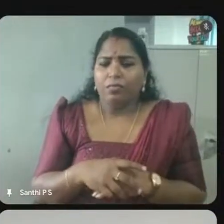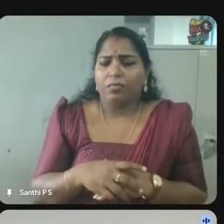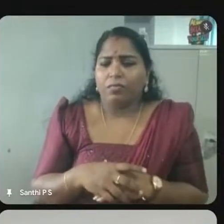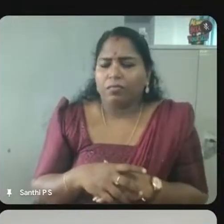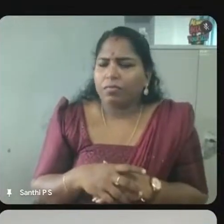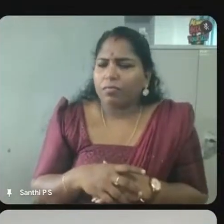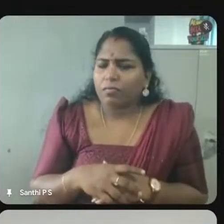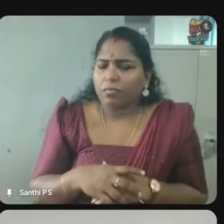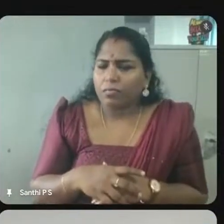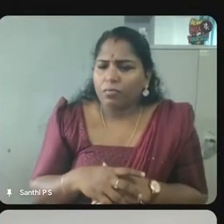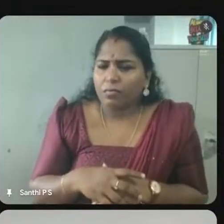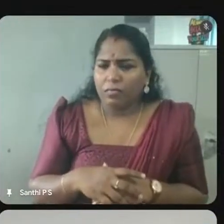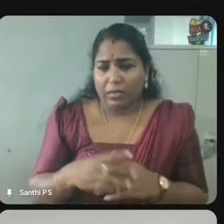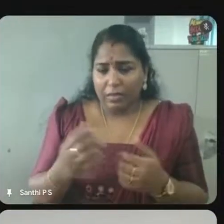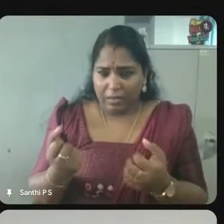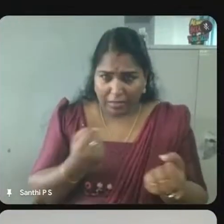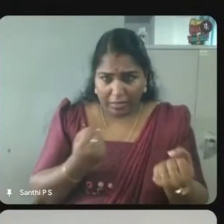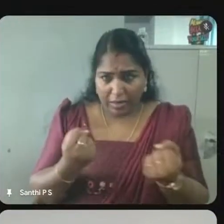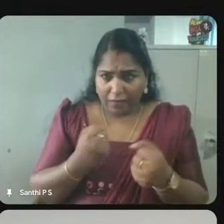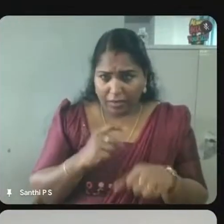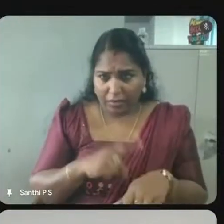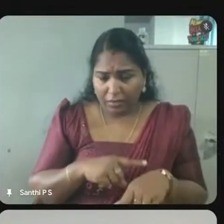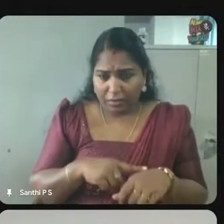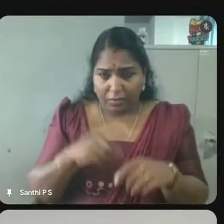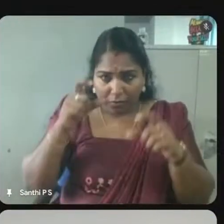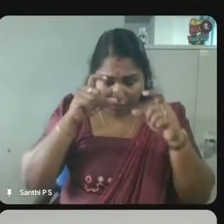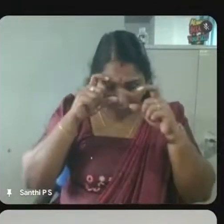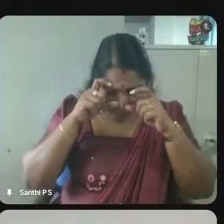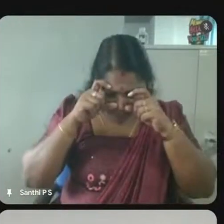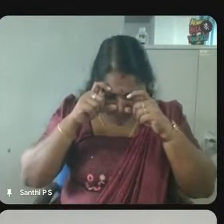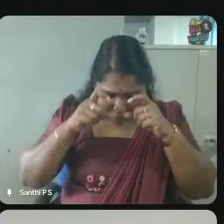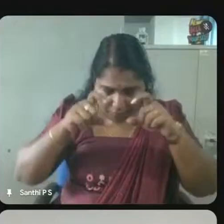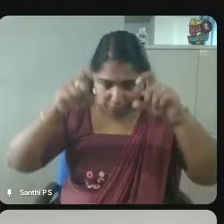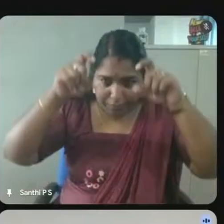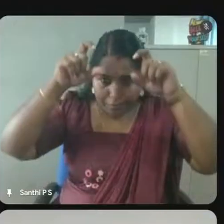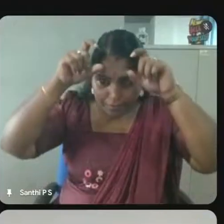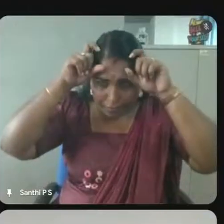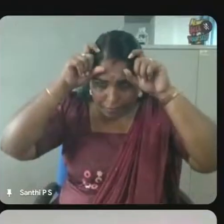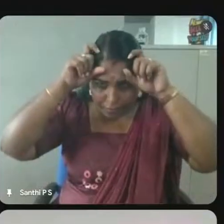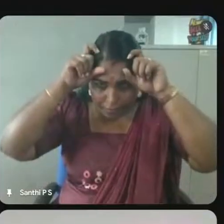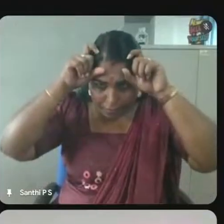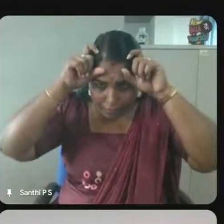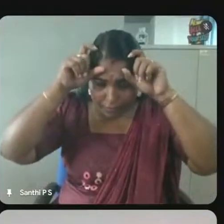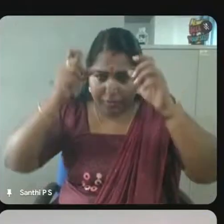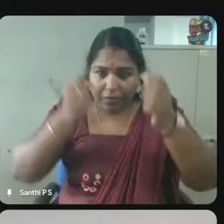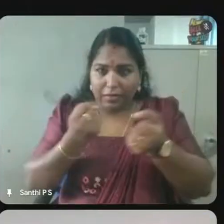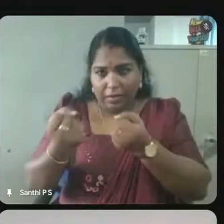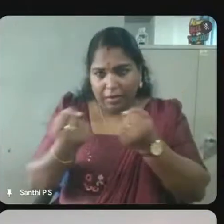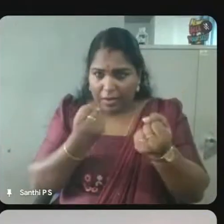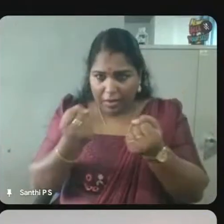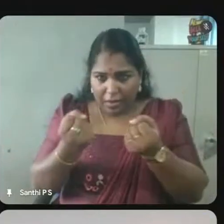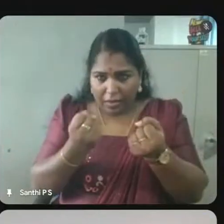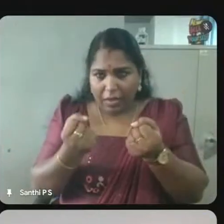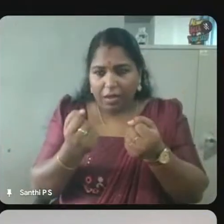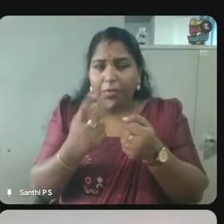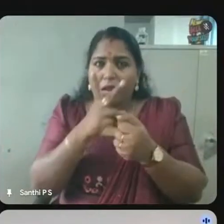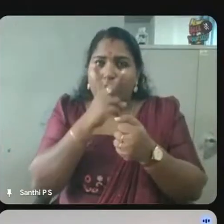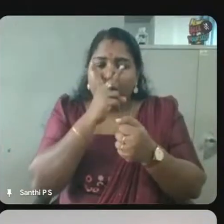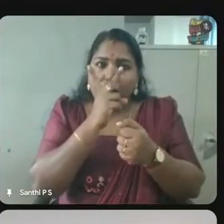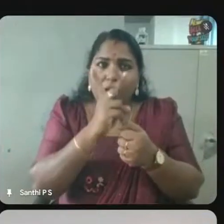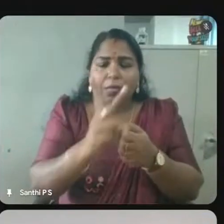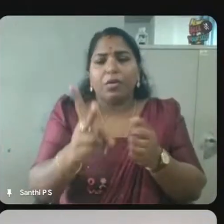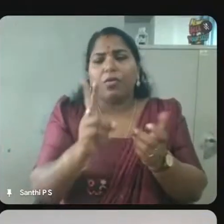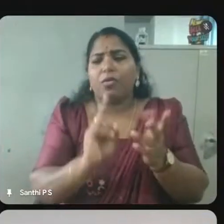ഡ്രൈവ് ചെയ്യുന്നുണ്ട്. ഡ്രൈവ് ചെയ്യുമ്പോഴത്തേക്ക് ഈ കണ്ണട എടുത്ത് ഞാൻ നെറ്റിയിലോട്ട് ഇങ്ങനെ മാറ്റി വെച്ചിട്ടാണ് യഥാർത്ഥത്തിൽ ഡ്രൈവ് ചെയ്യുന്നത്. അപ്പോൾ എന്റെ വിഷൻ നോർമൽ